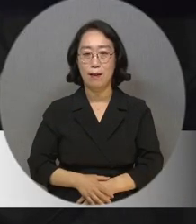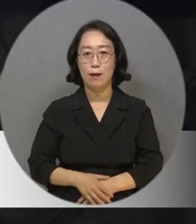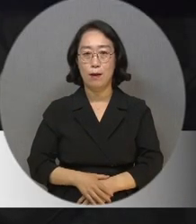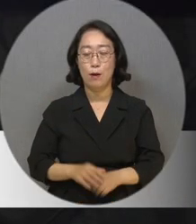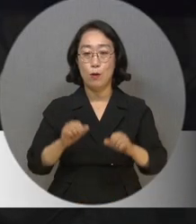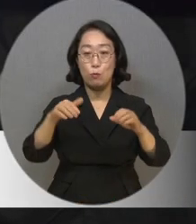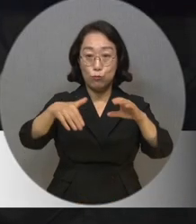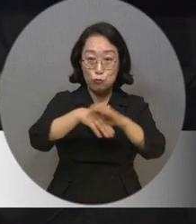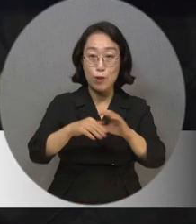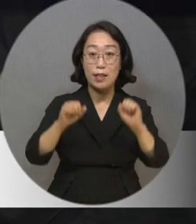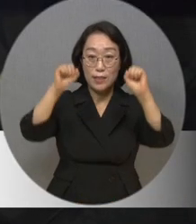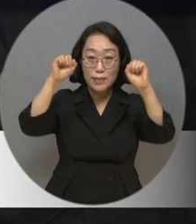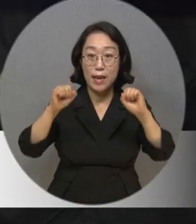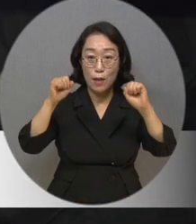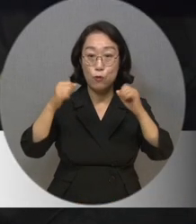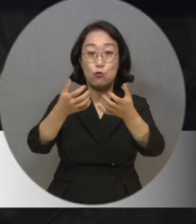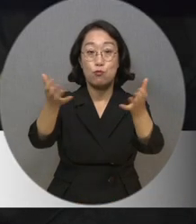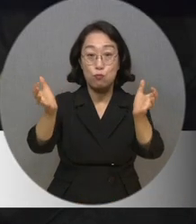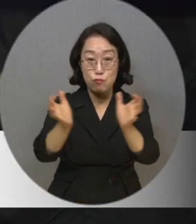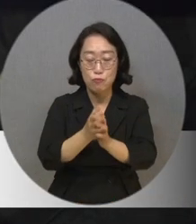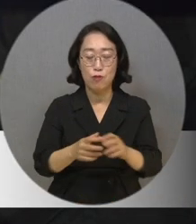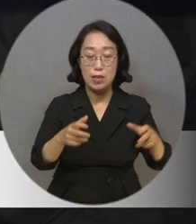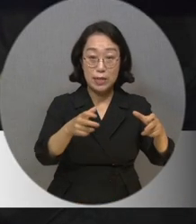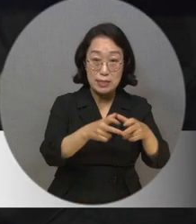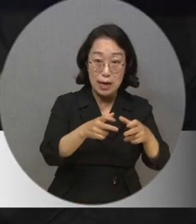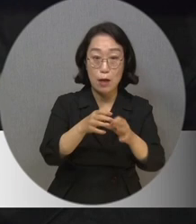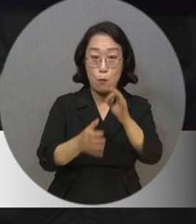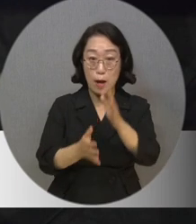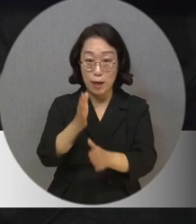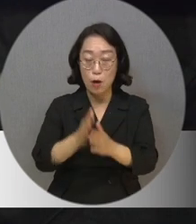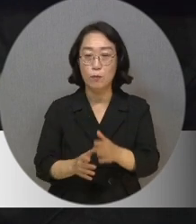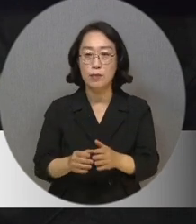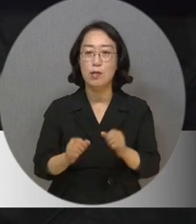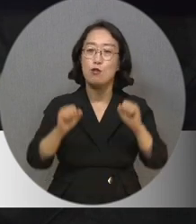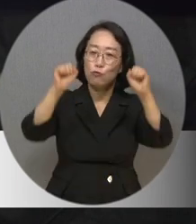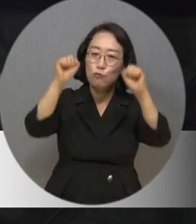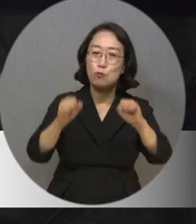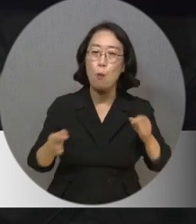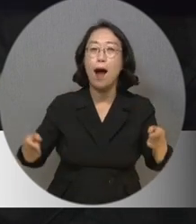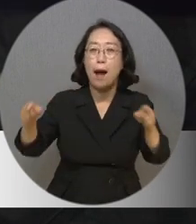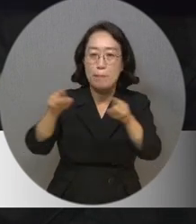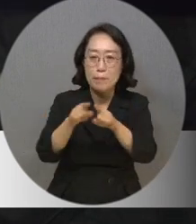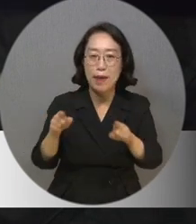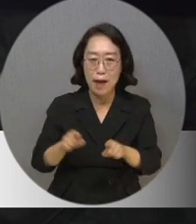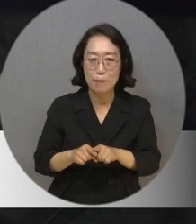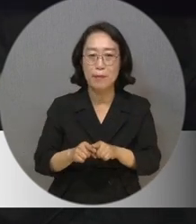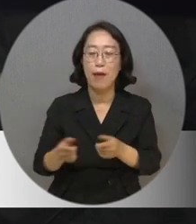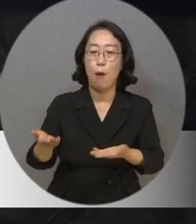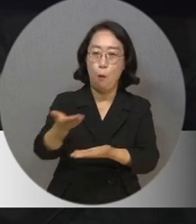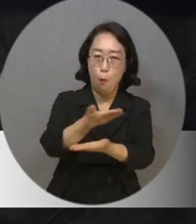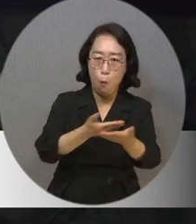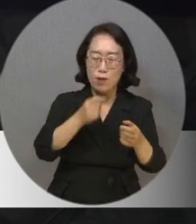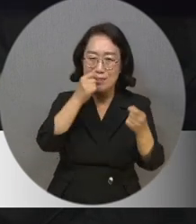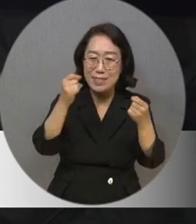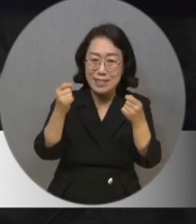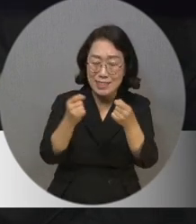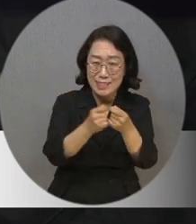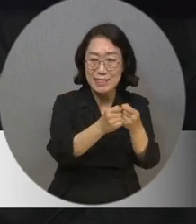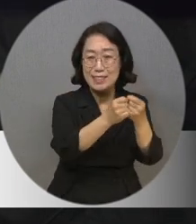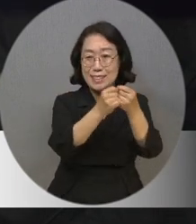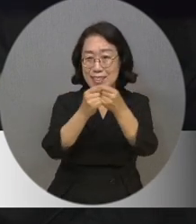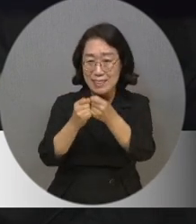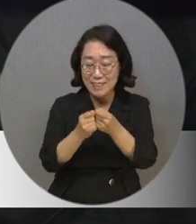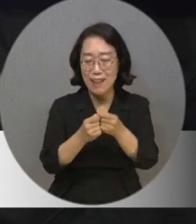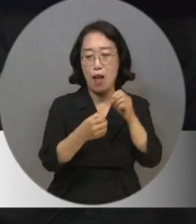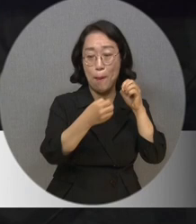문화체육관광부는 장애인과 비장애인이 체육으로 어울리고 체육으로 나는 우정이 모든